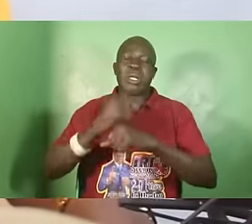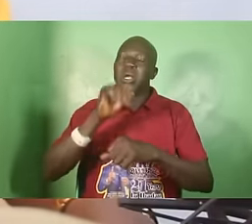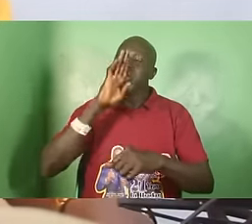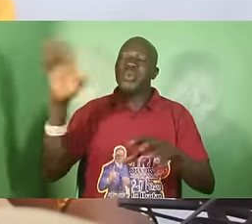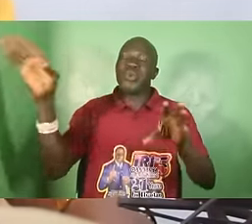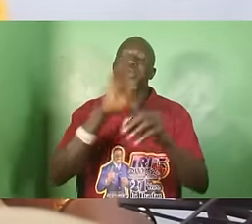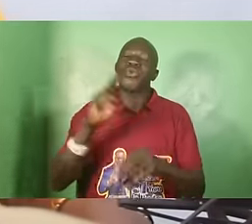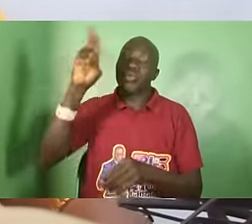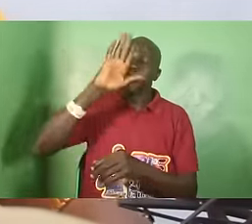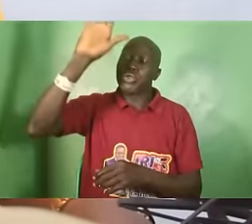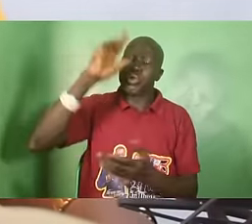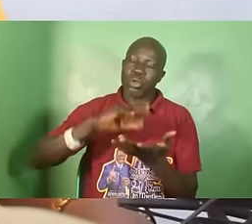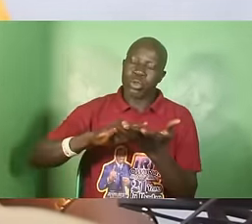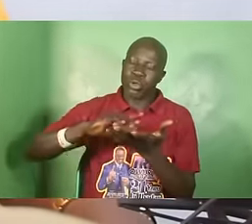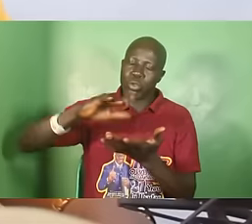á ti rí ògo rẹ̀ ní.